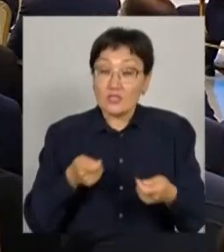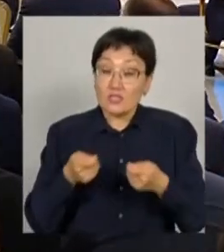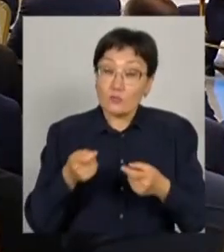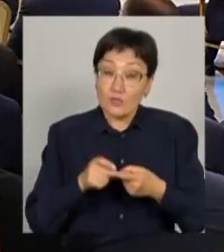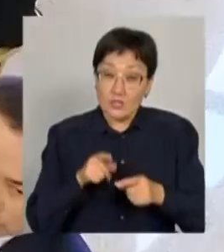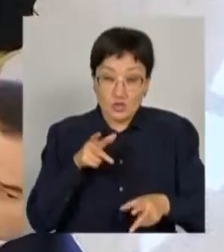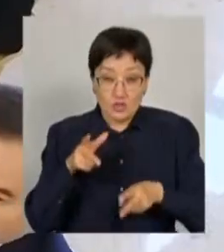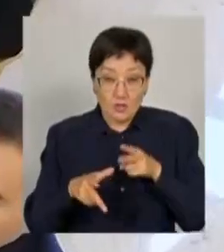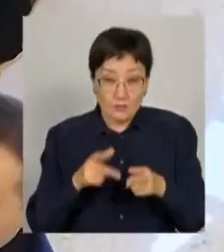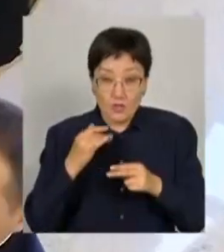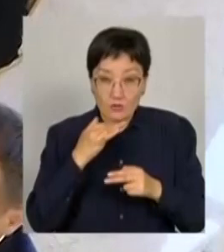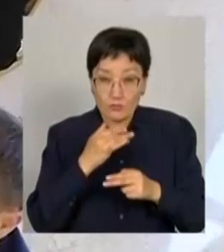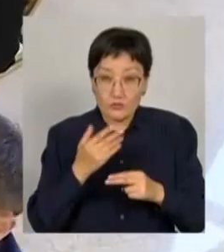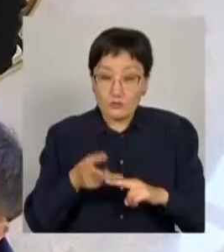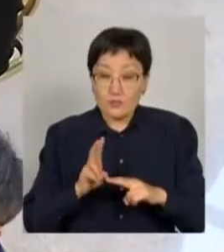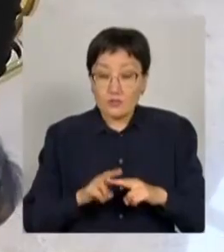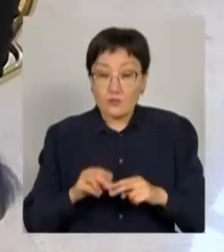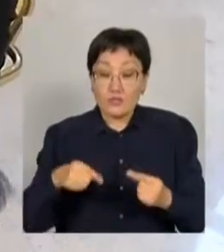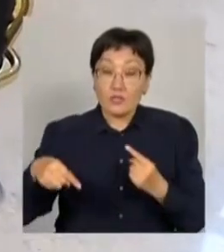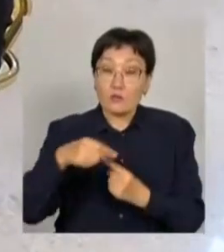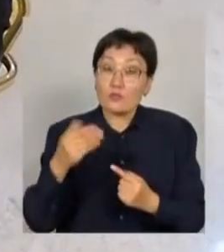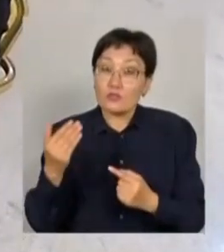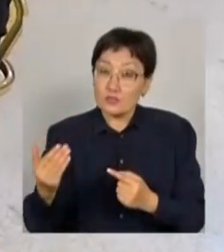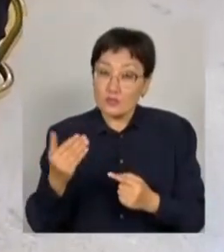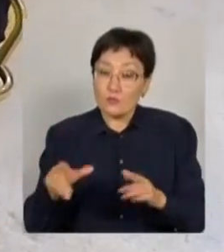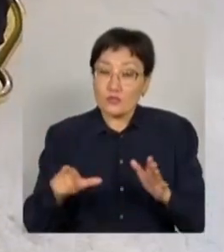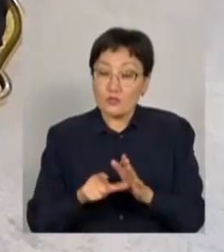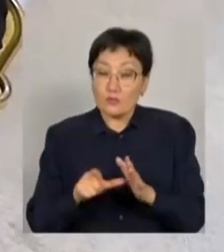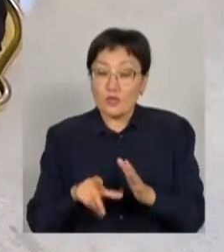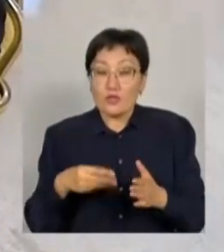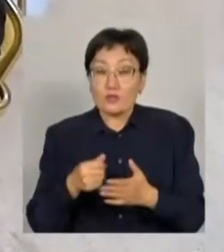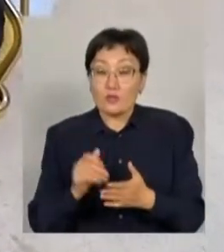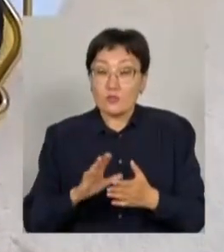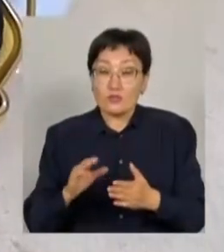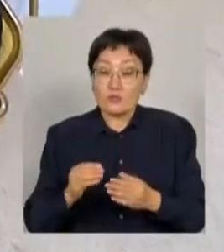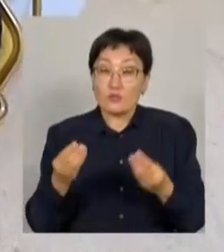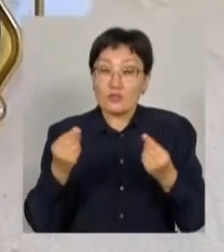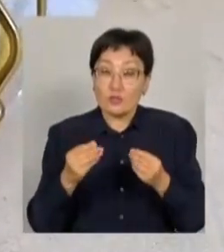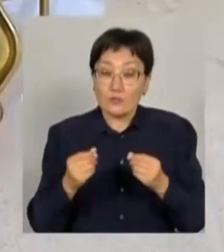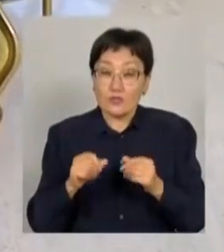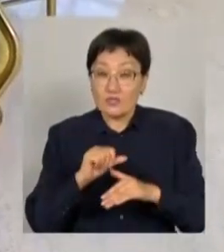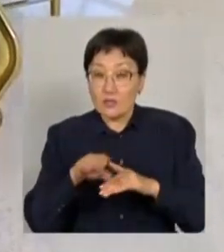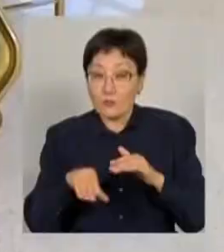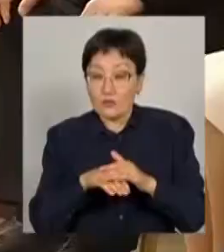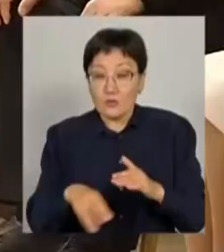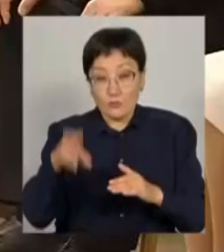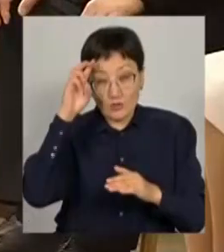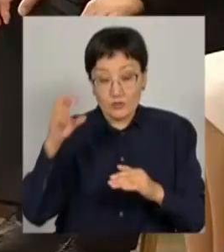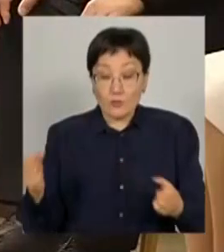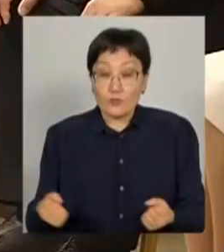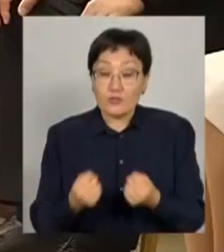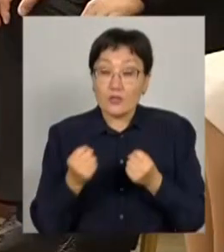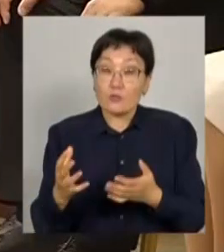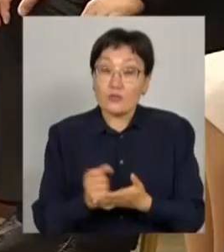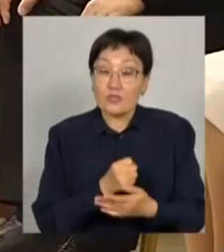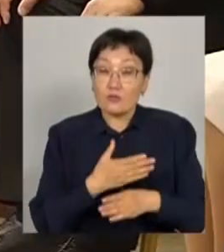қатысты шағымдары тыйылмай тұр. Бұл ретте бизнес тарапынан да салықтан жалтару, капиталды жылыстату, мемлекеттік қолдауға ие болған